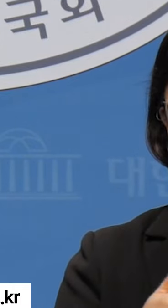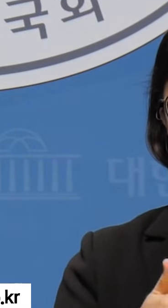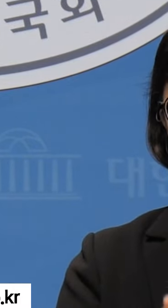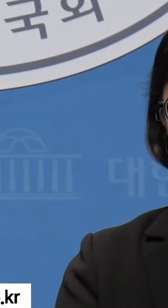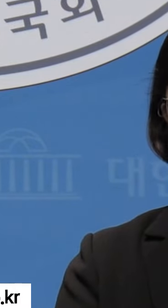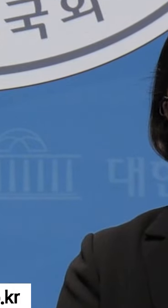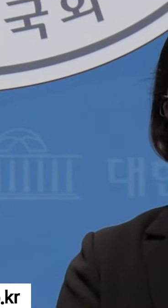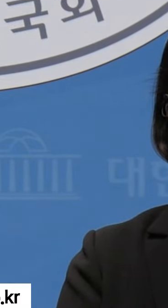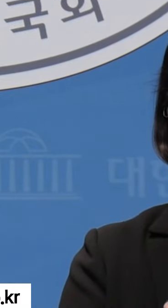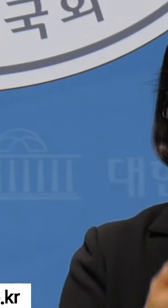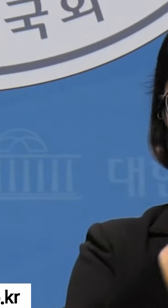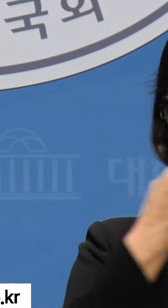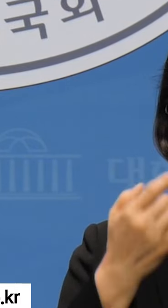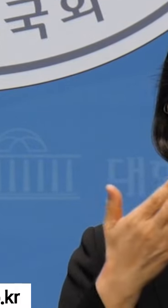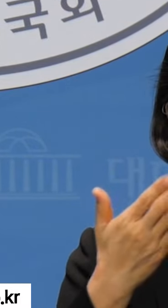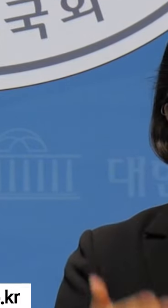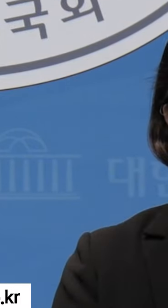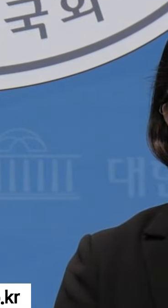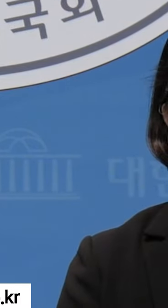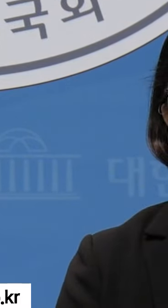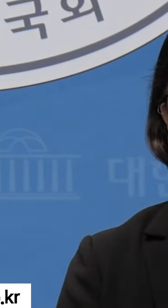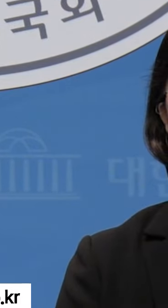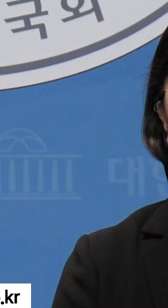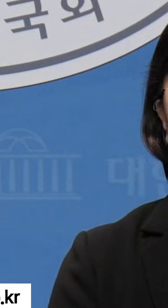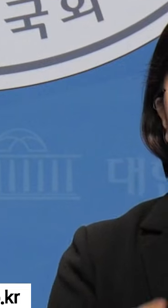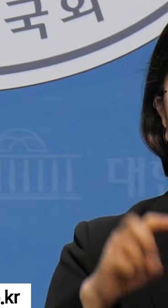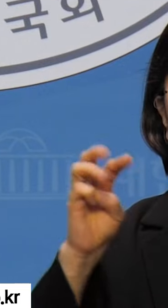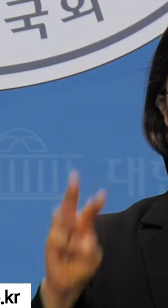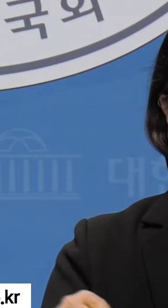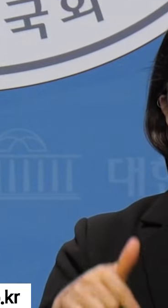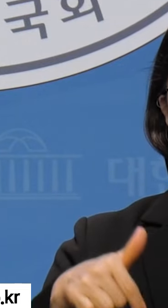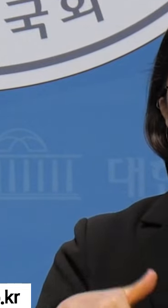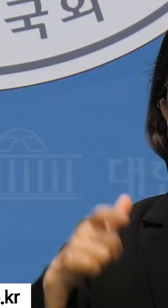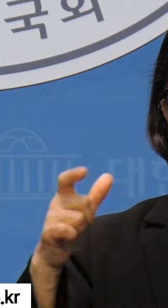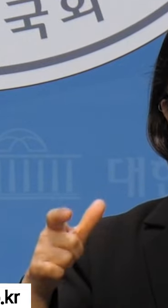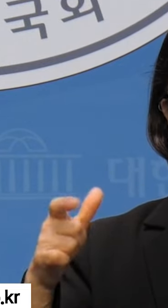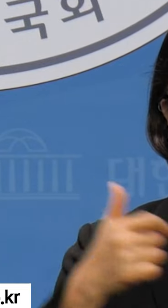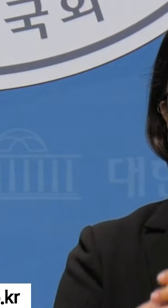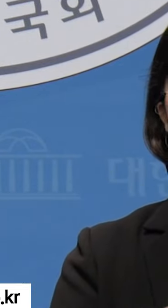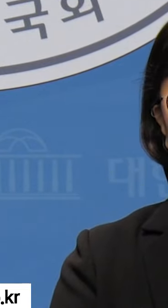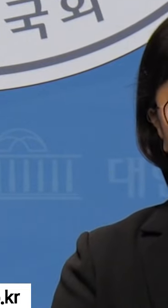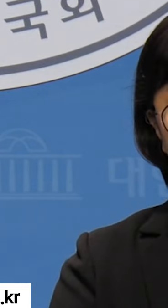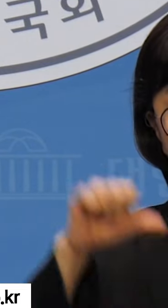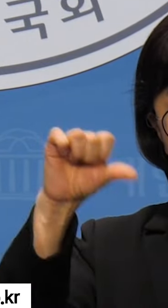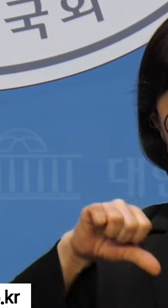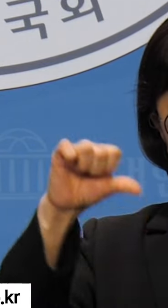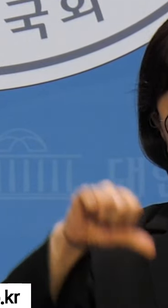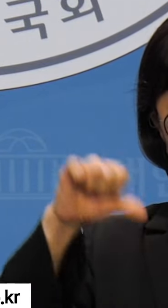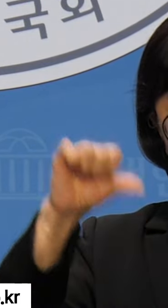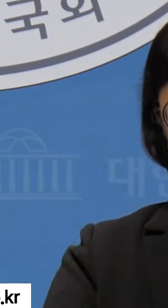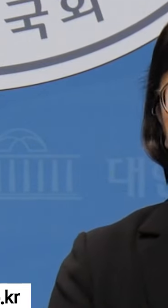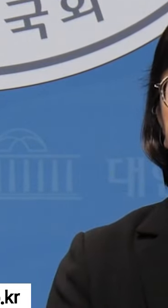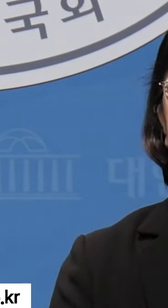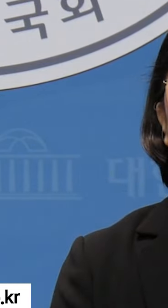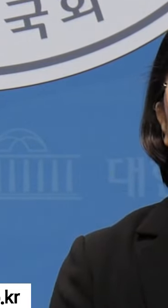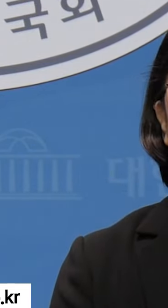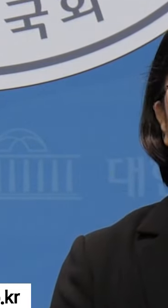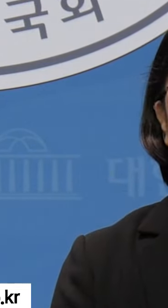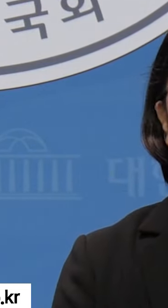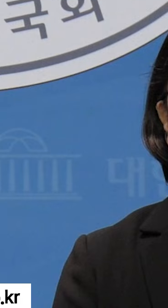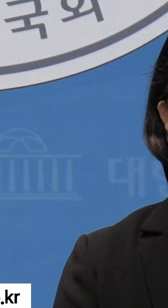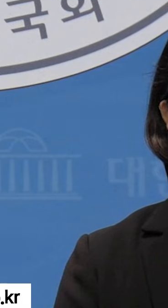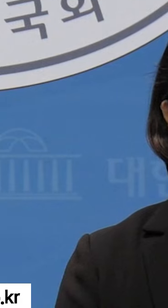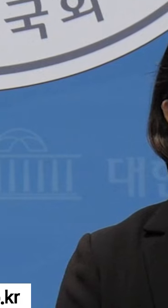있습니다. 저는 그동안 인천 서구에서 네 번 떨어졌습니다. 그러나